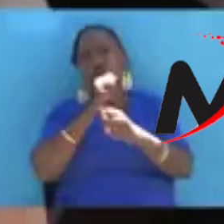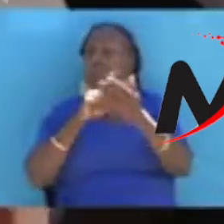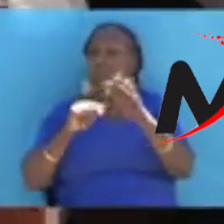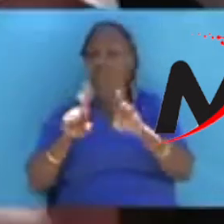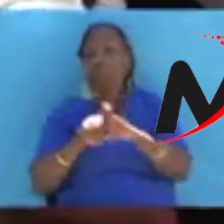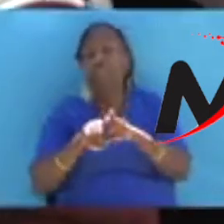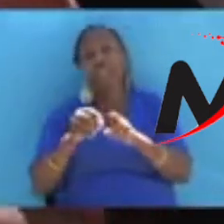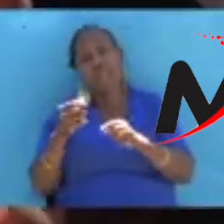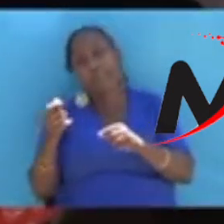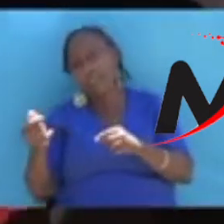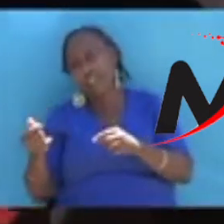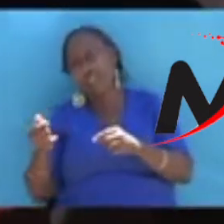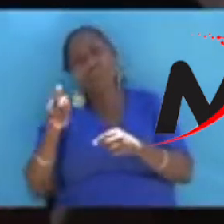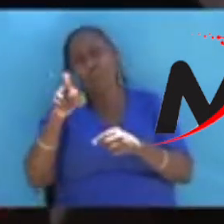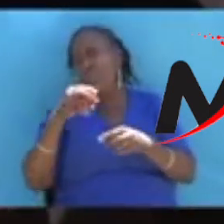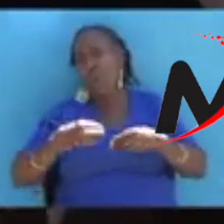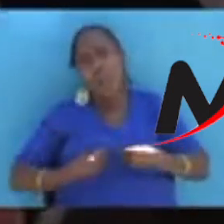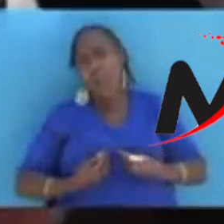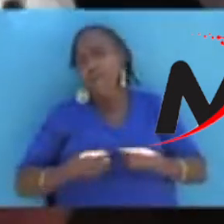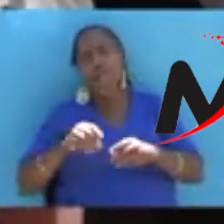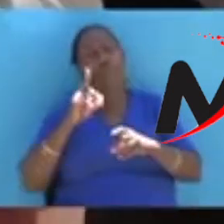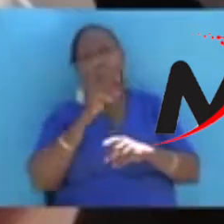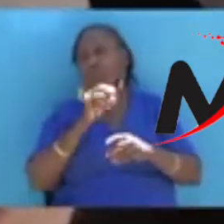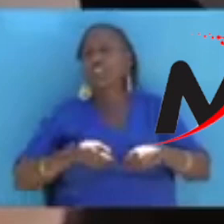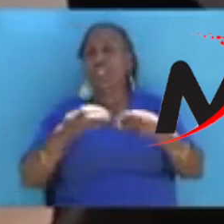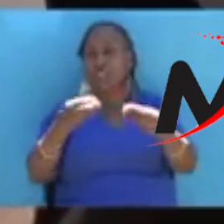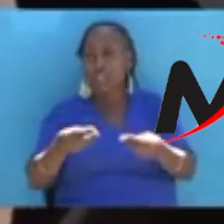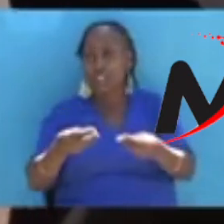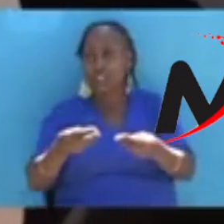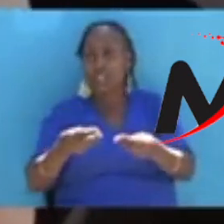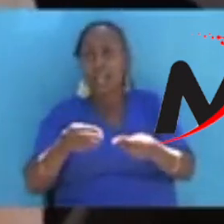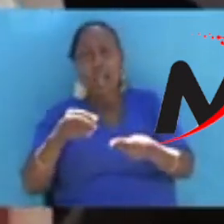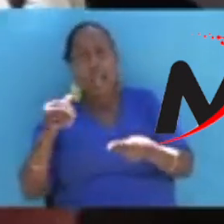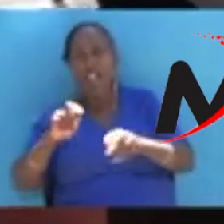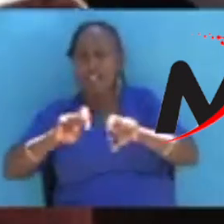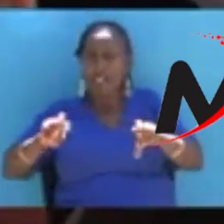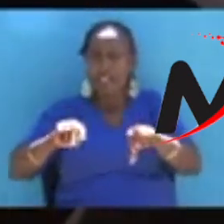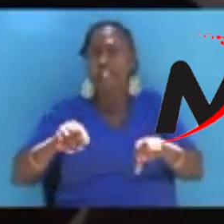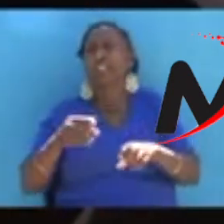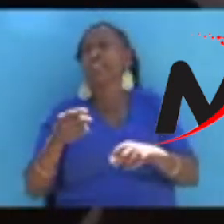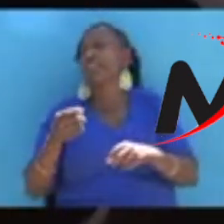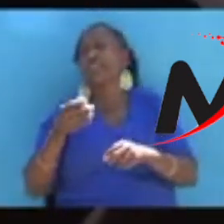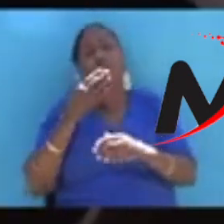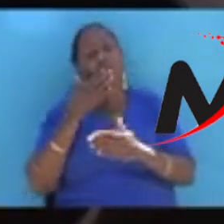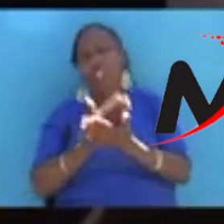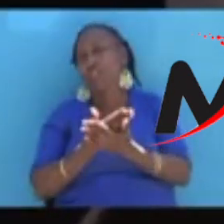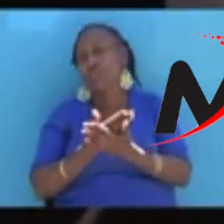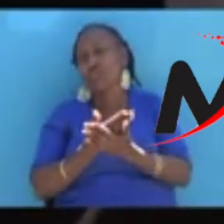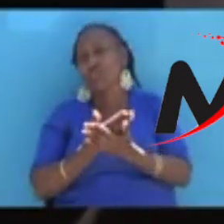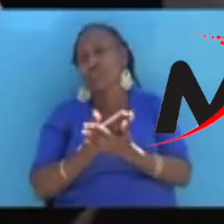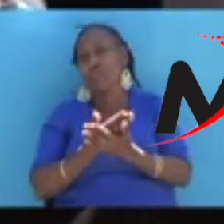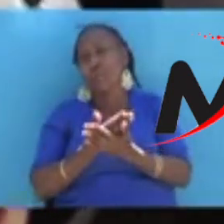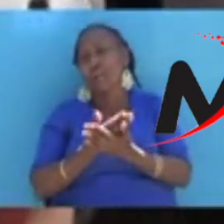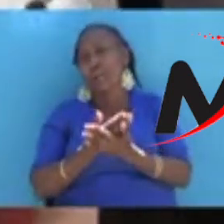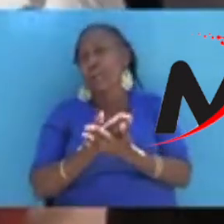kwa sababu mimi umetupatia industrial park, umetutafutia pesa kule Korea, tunashukuru. Hizo pesa ambazo